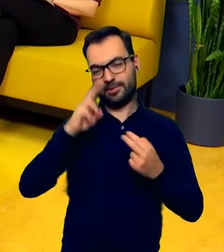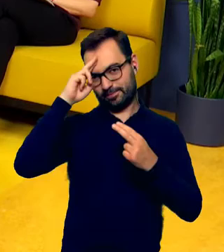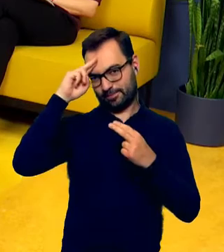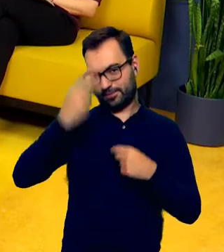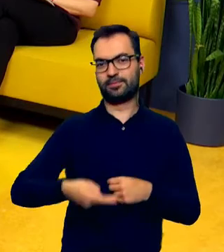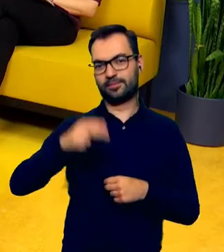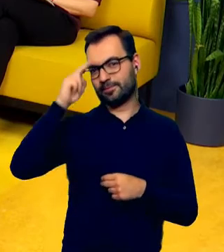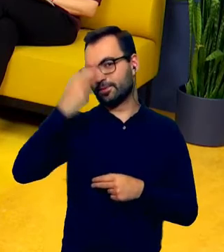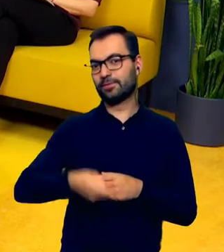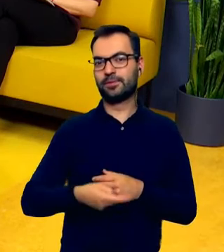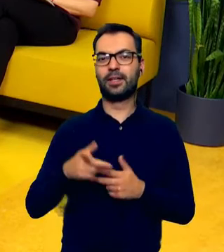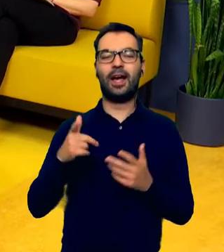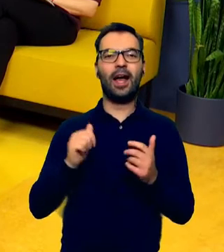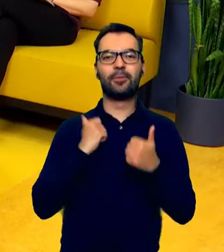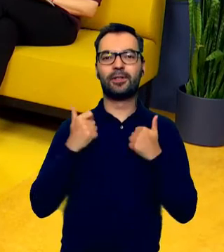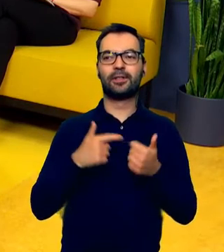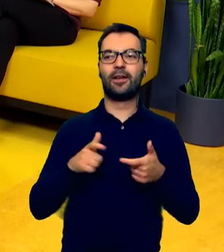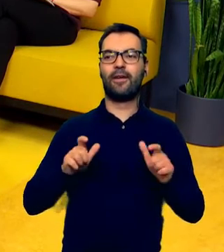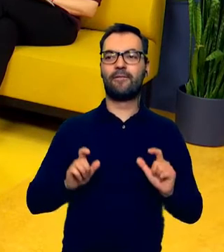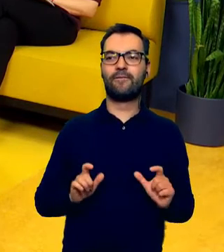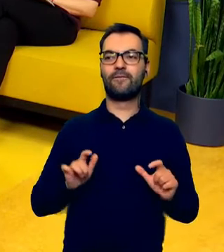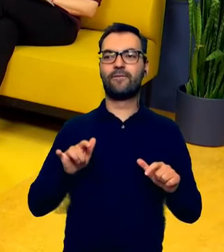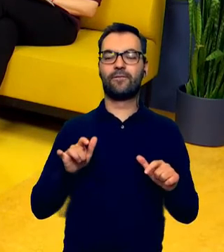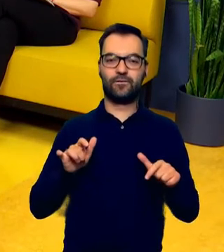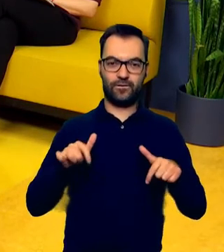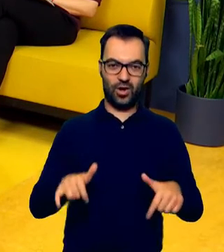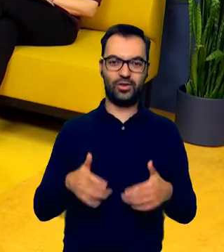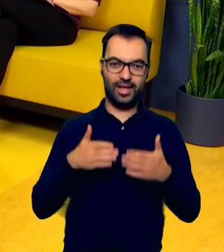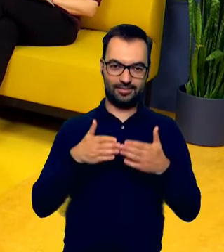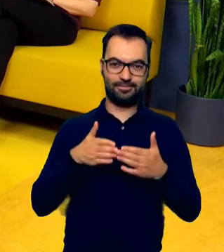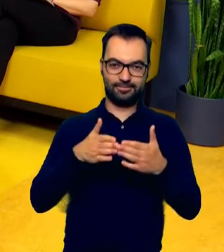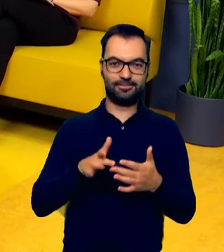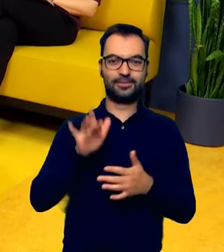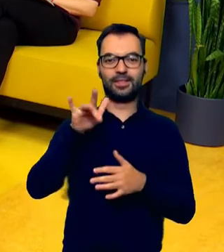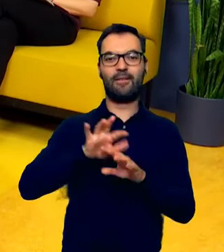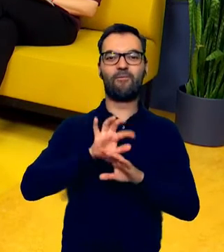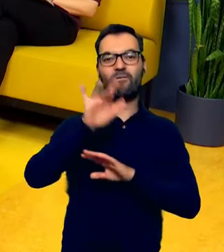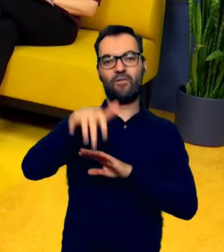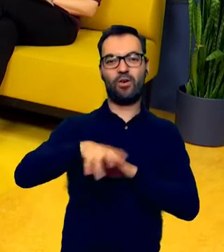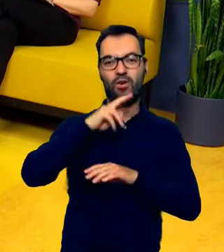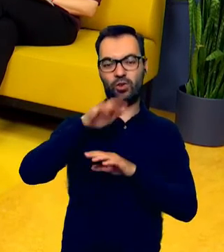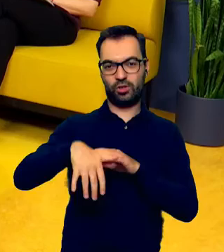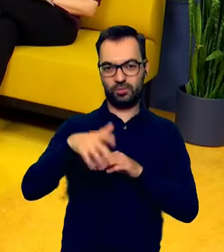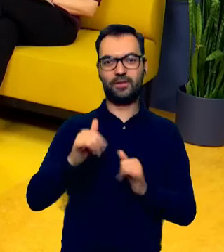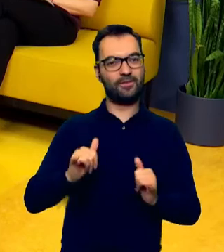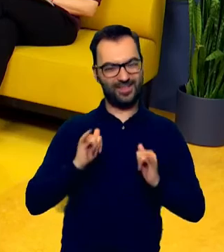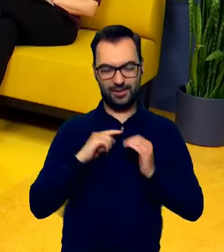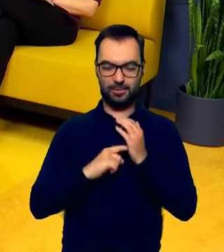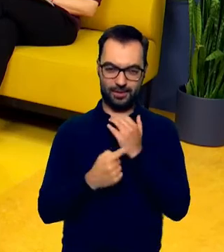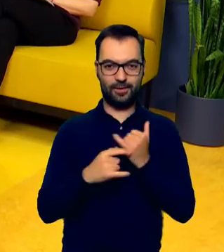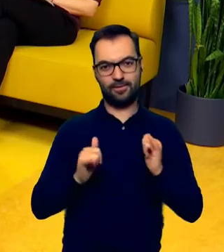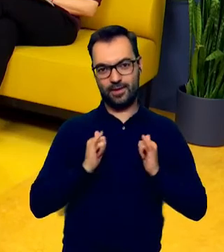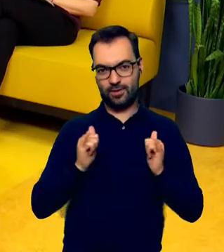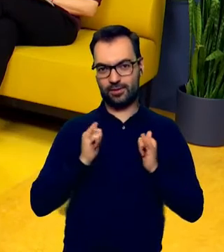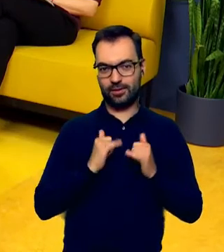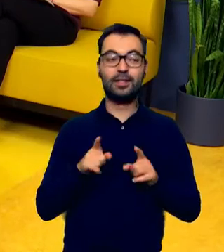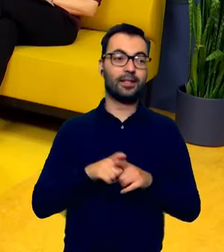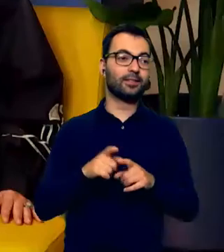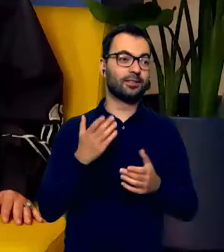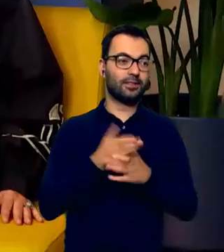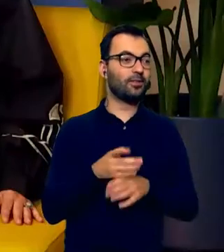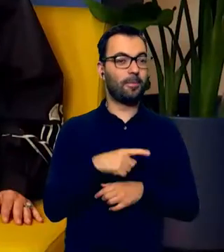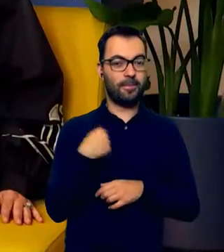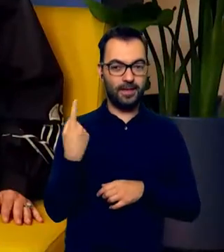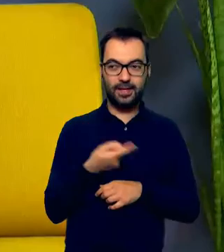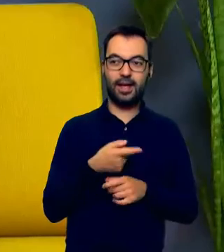stereotypów. Ale jednocześnie... Żeby ten fotel, na którym płyniemy do wodospadu, był jak najwygodniejszy. I żebyśmy na przykład były na nim tylko